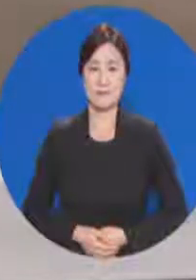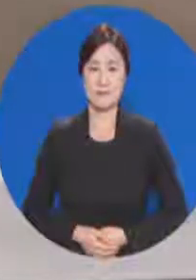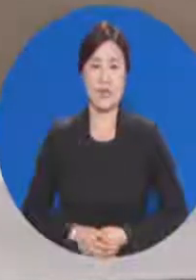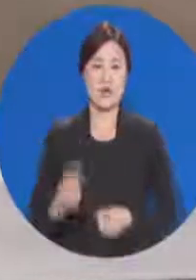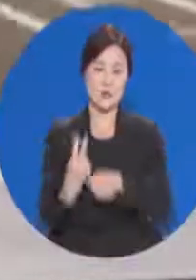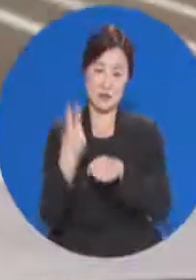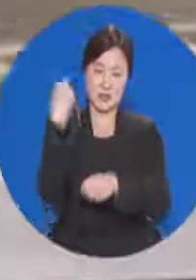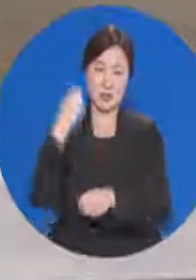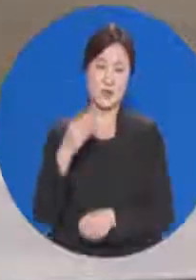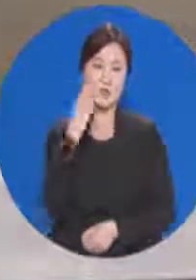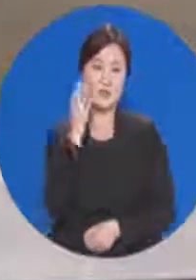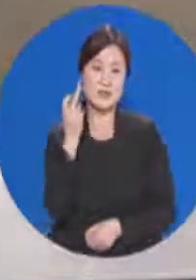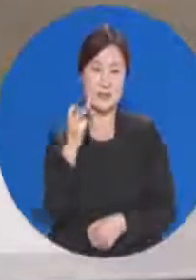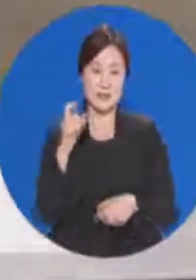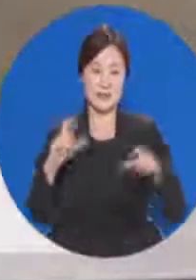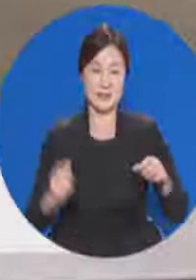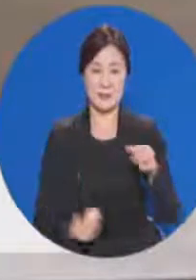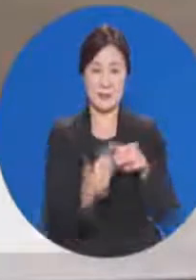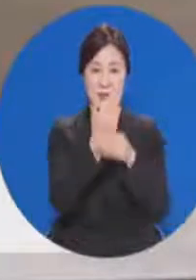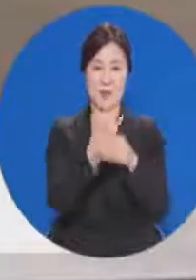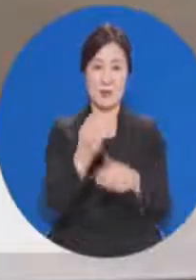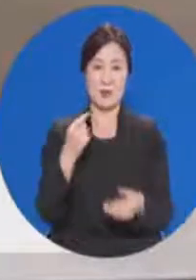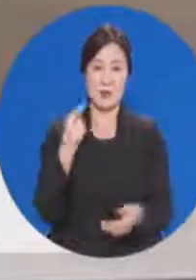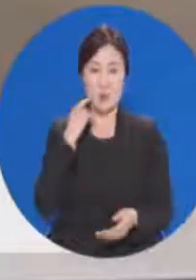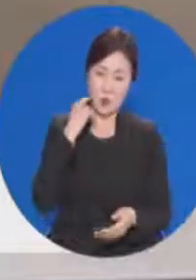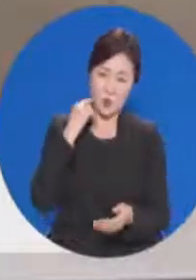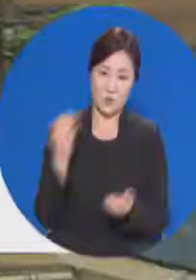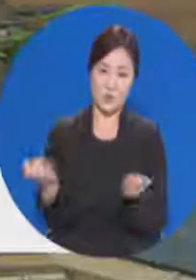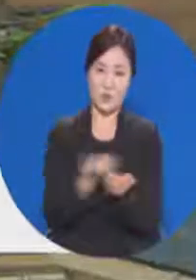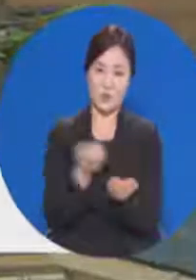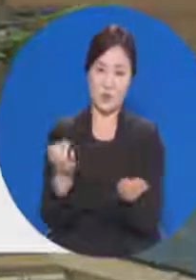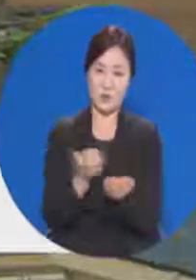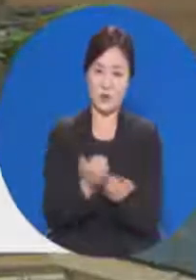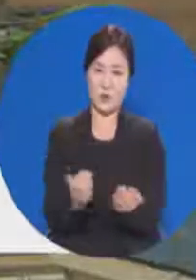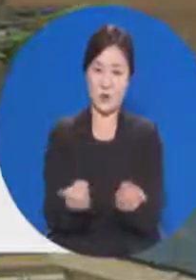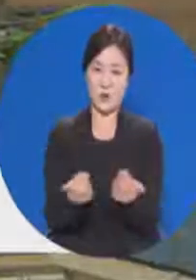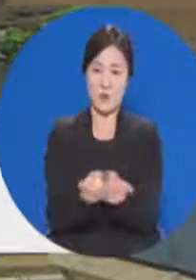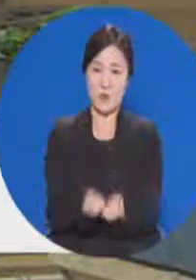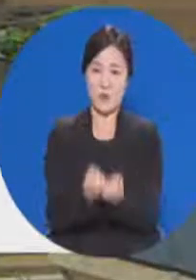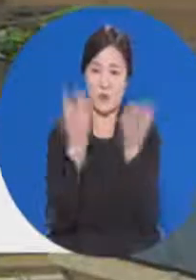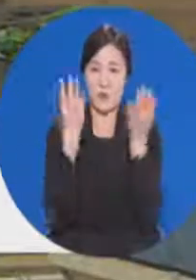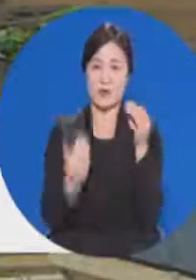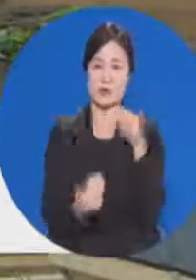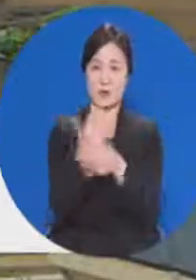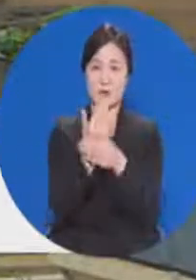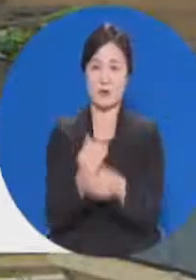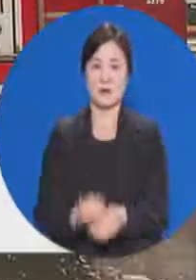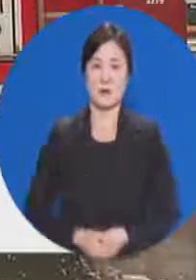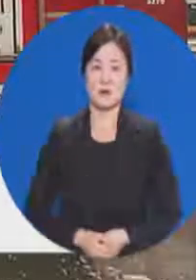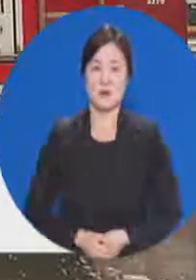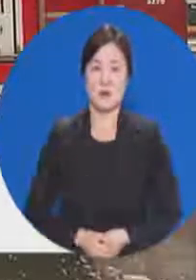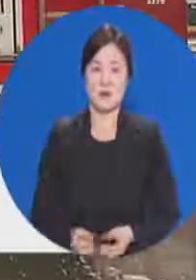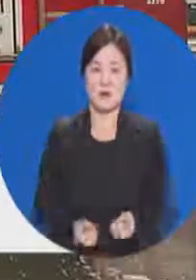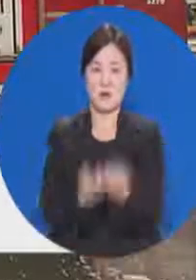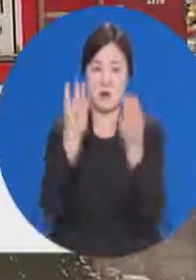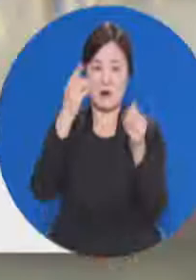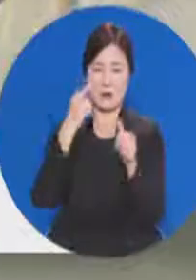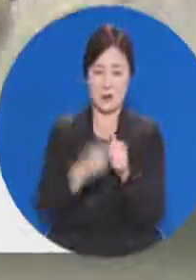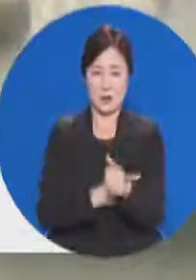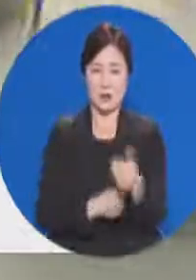2년 전 울산에서 발생한 대형 화학 운반선 폭발 사고. 거대한 불기둥으로 18명이 화상을